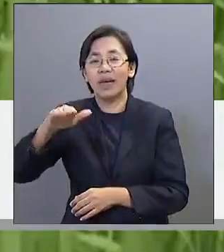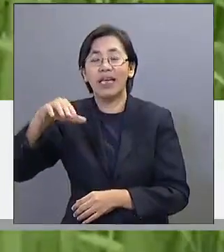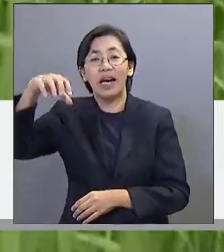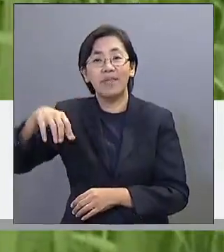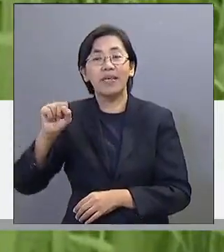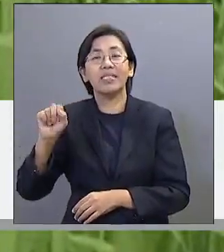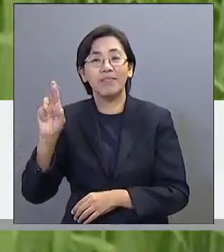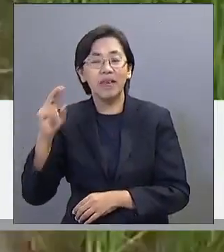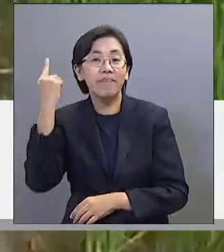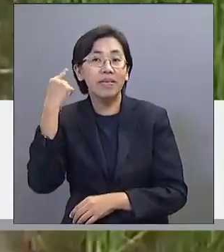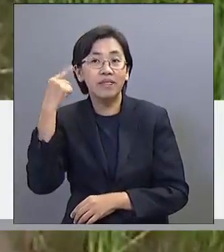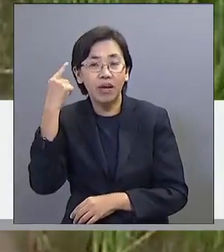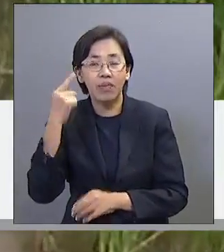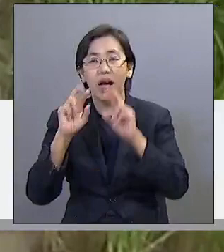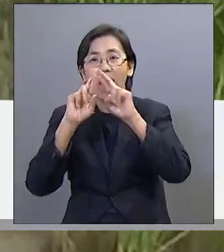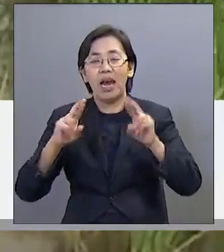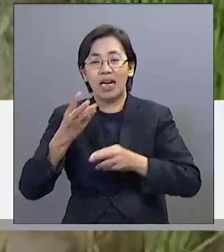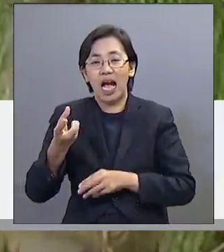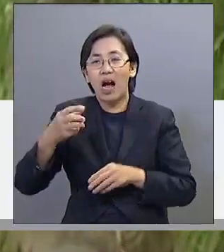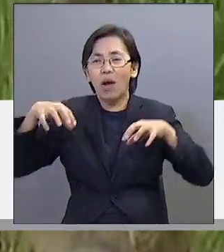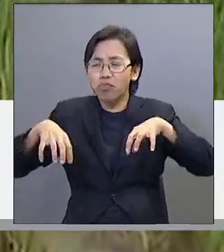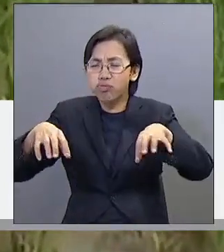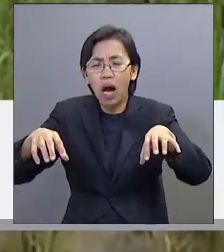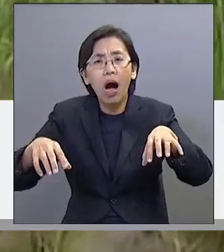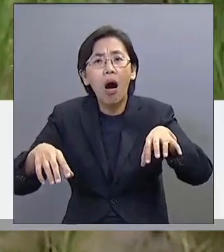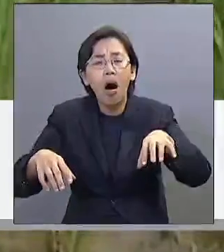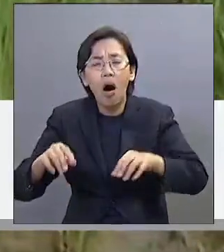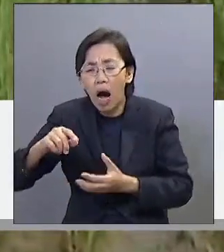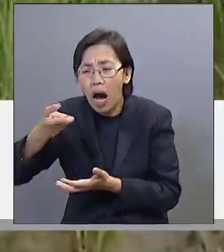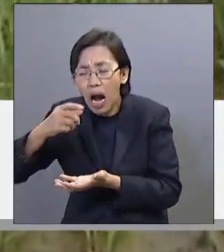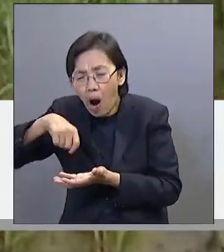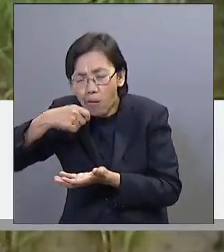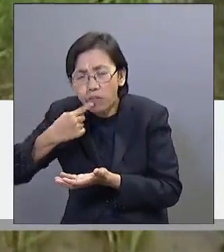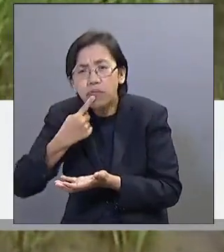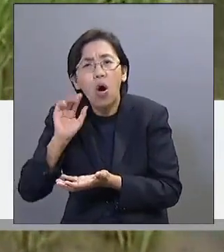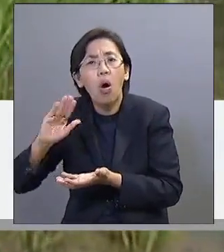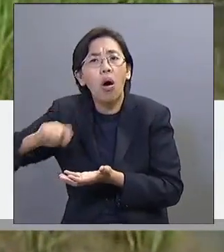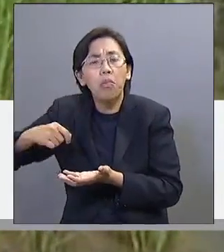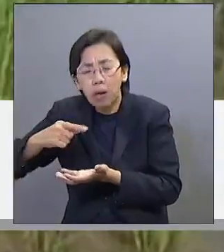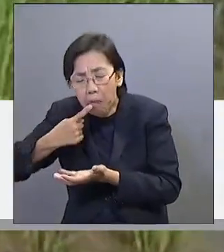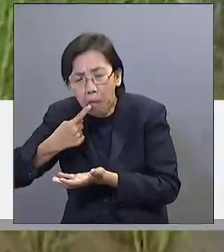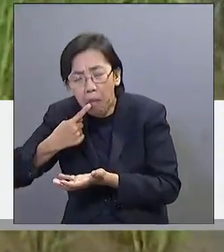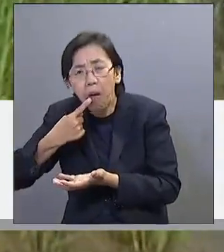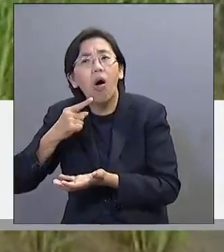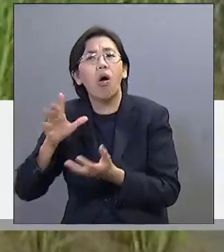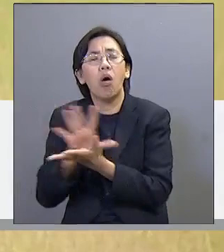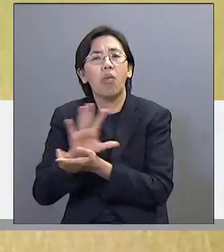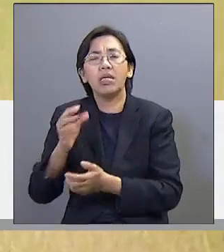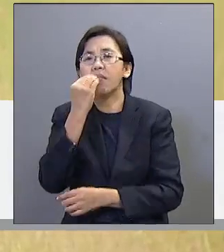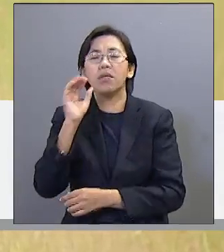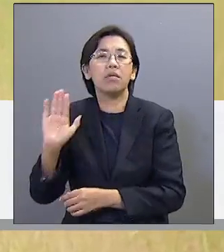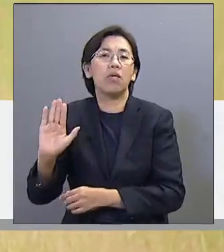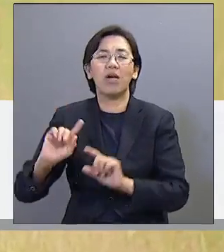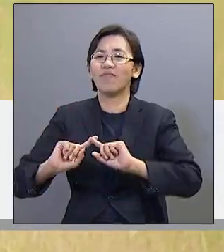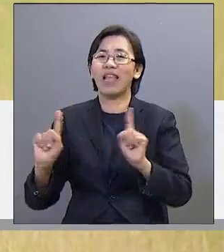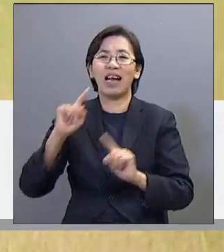ไปเที่ยวเนี่ยนะคะร้านข้าวข้างทางเล็กๆเนี่ยก็ได้กินข้าวผกาลำดวลแล้วค่ะนี่เป็นหนึ่งในวัฒนธรรมการกินที่แตก